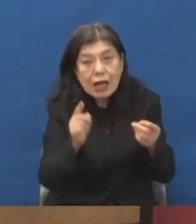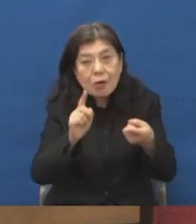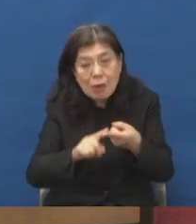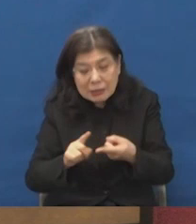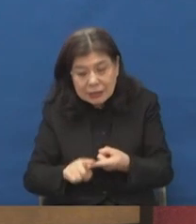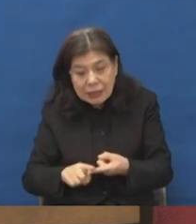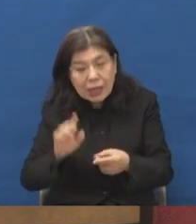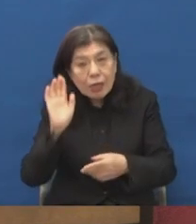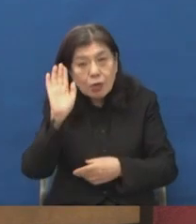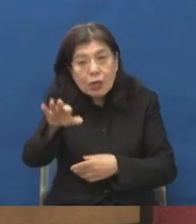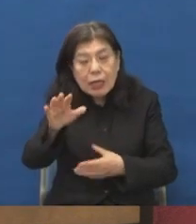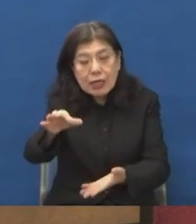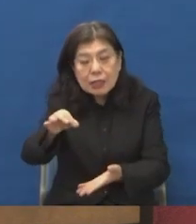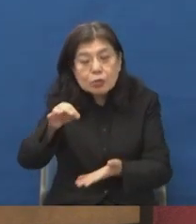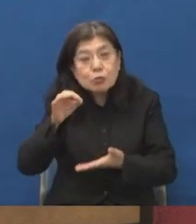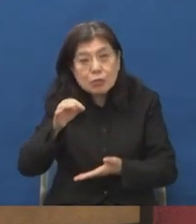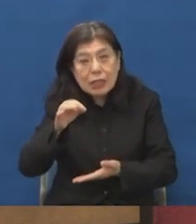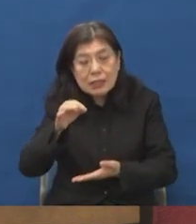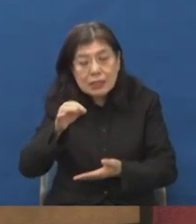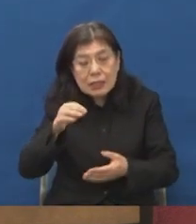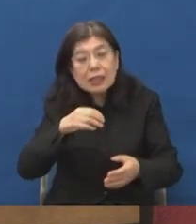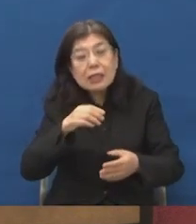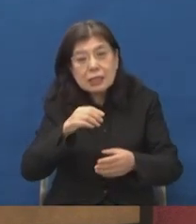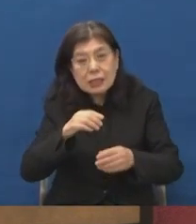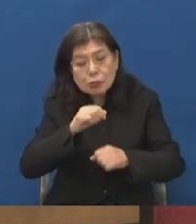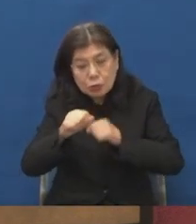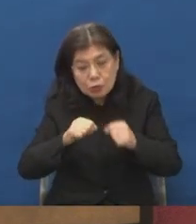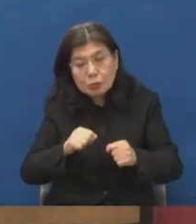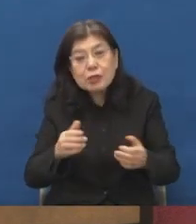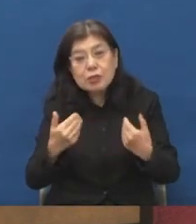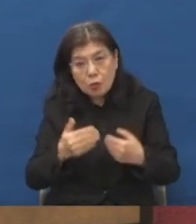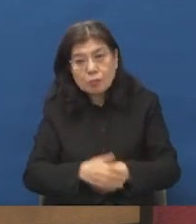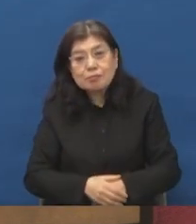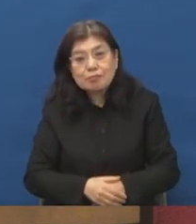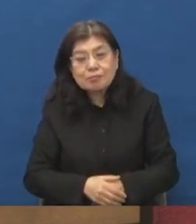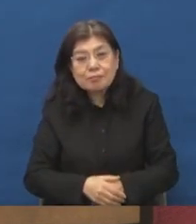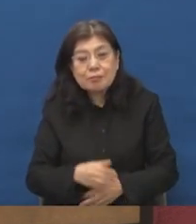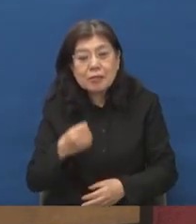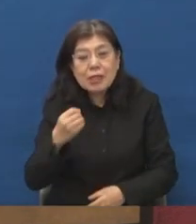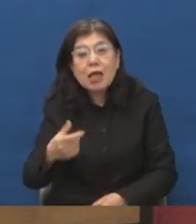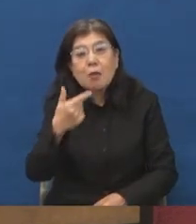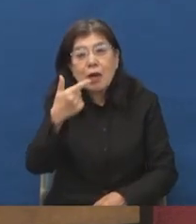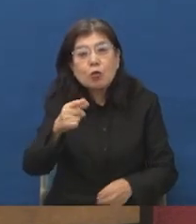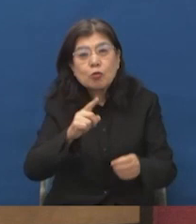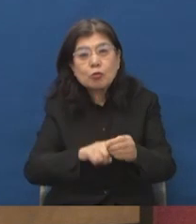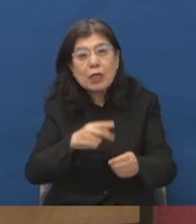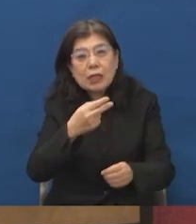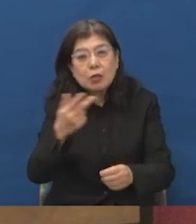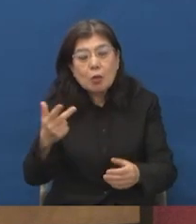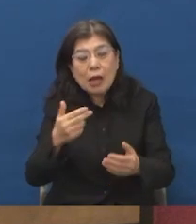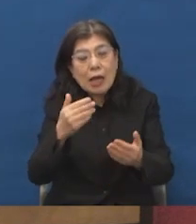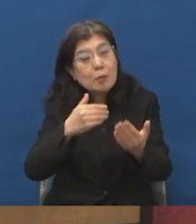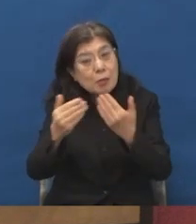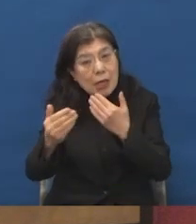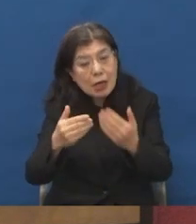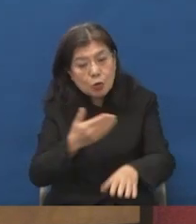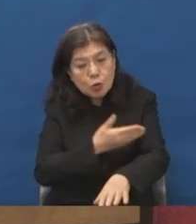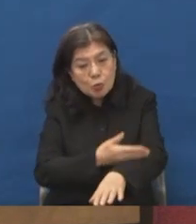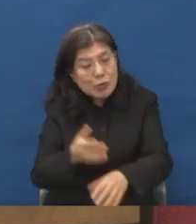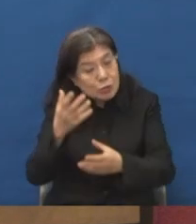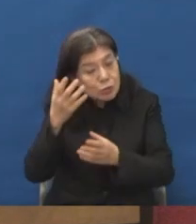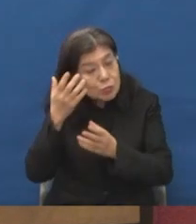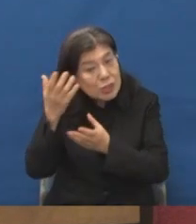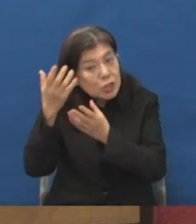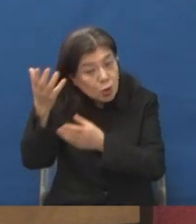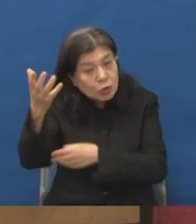に取り組むことを望みます。令和6年度は、都の水ビジョンの後期5年間の実施計